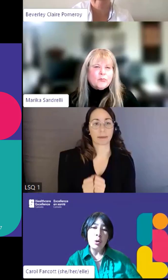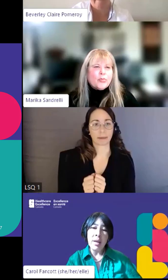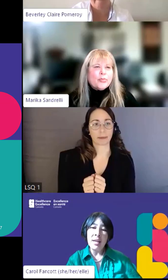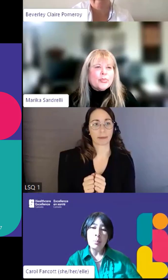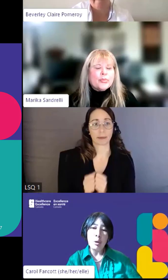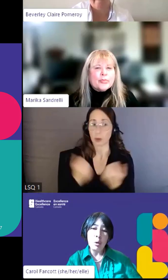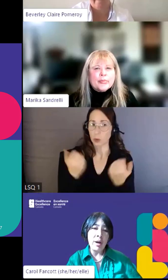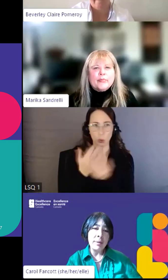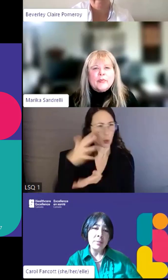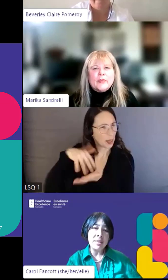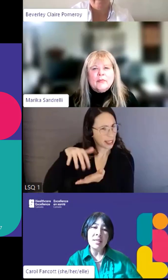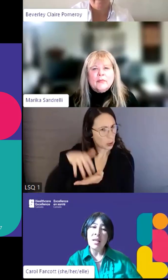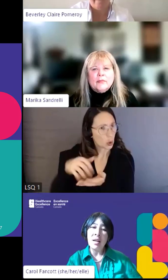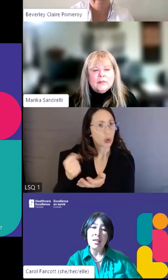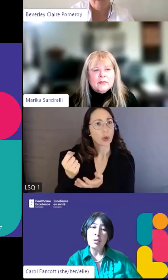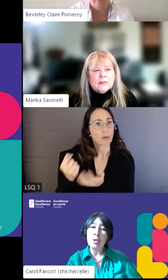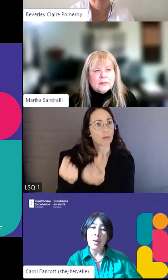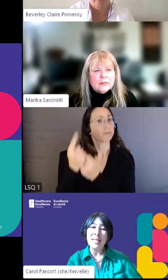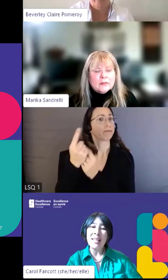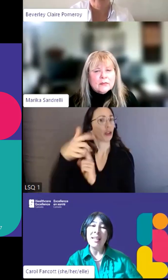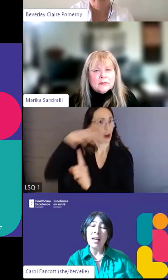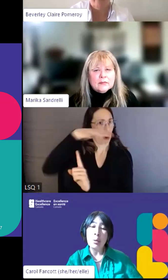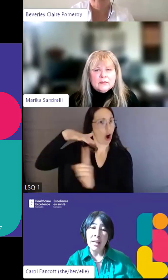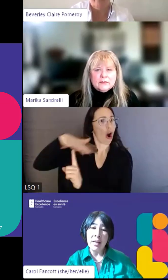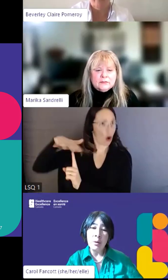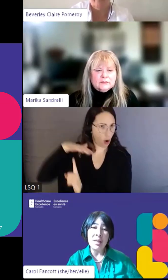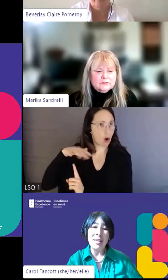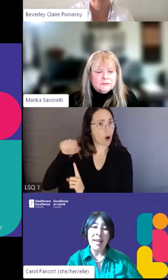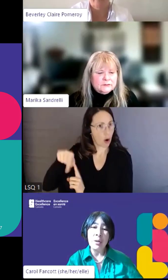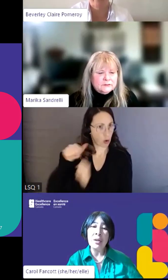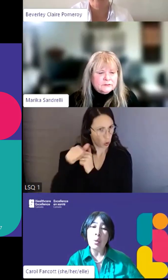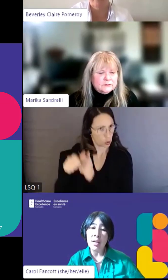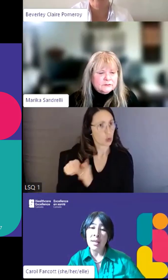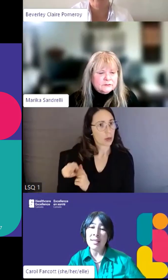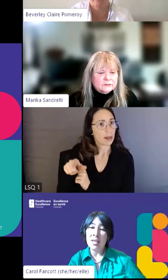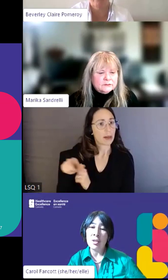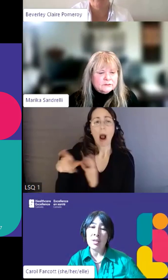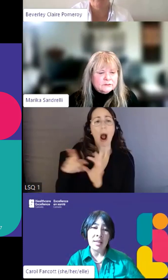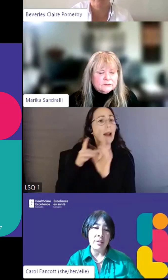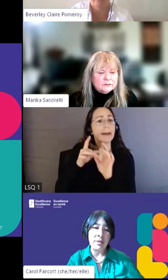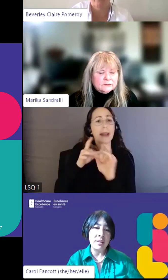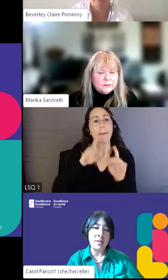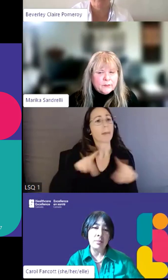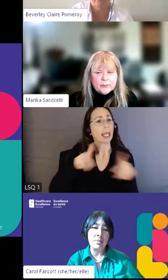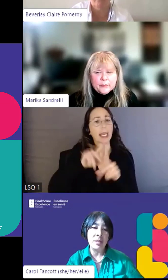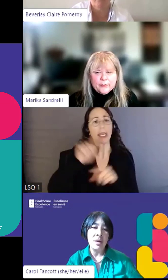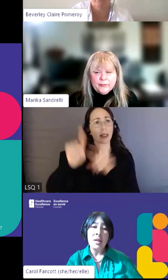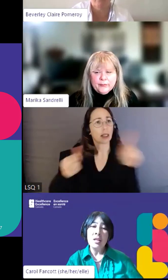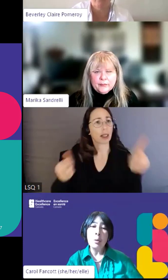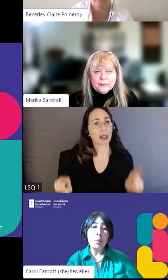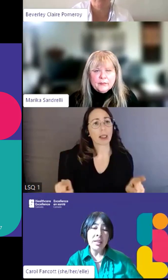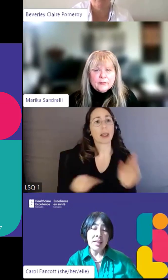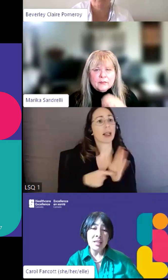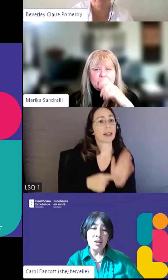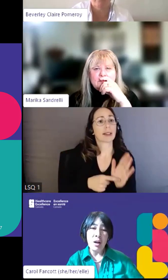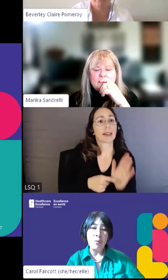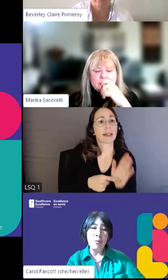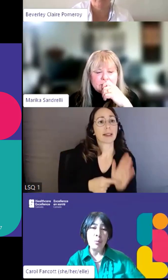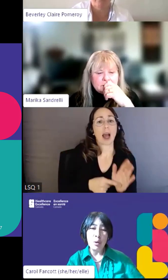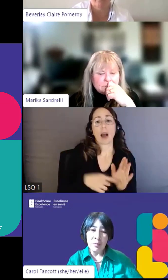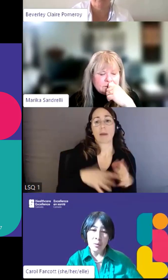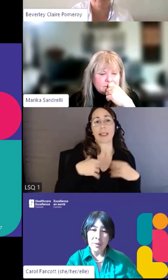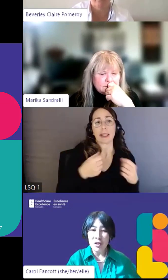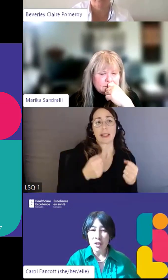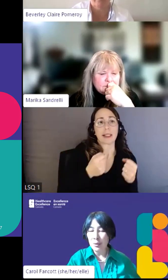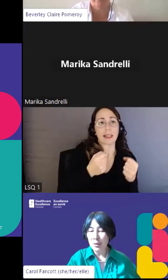issues de tout le pays, que ce soit au sein donc du système de la santé ou des organisations de la santé. Donc, surveillez les